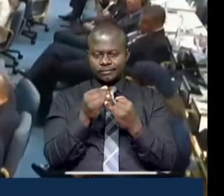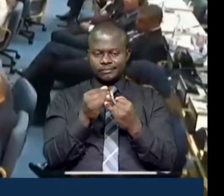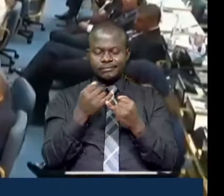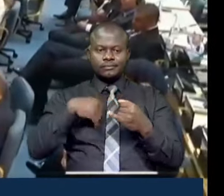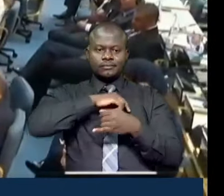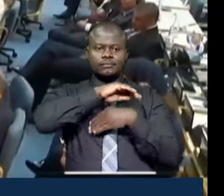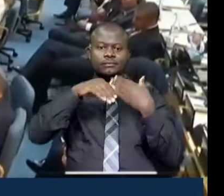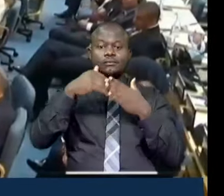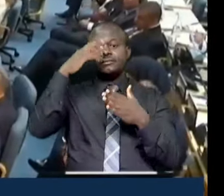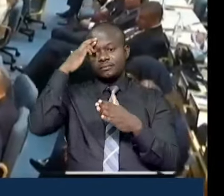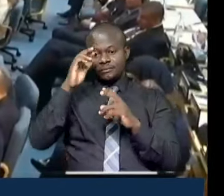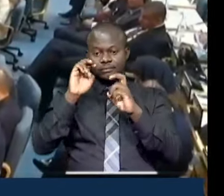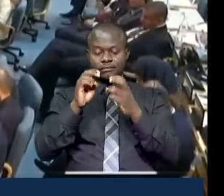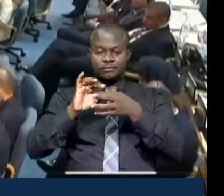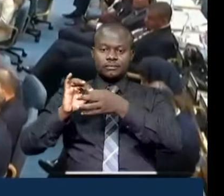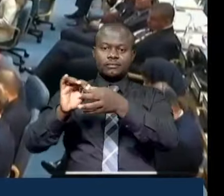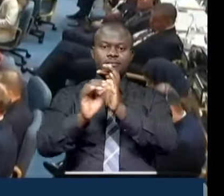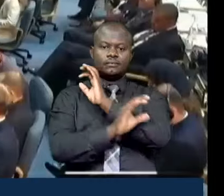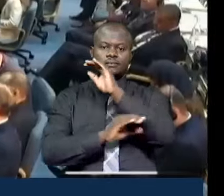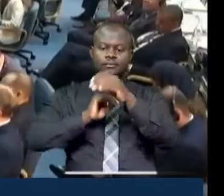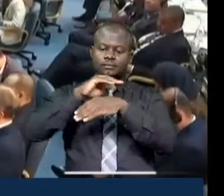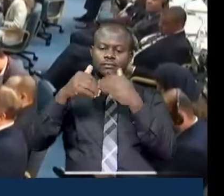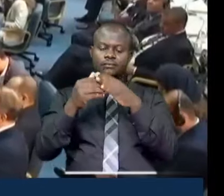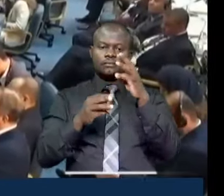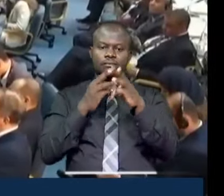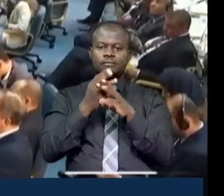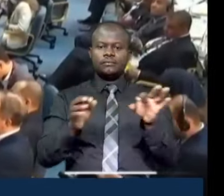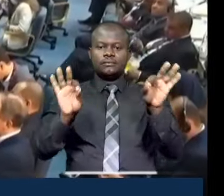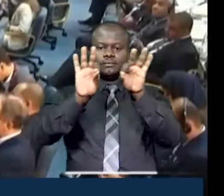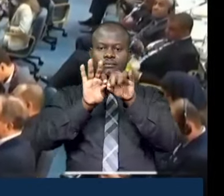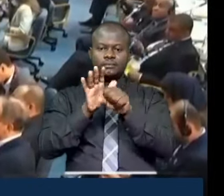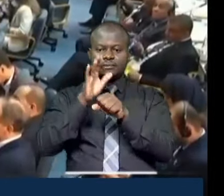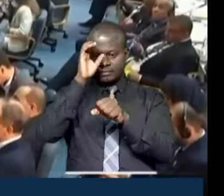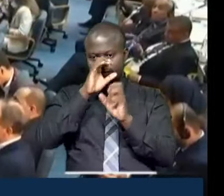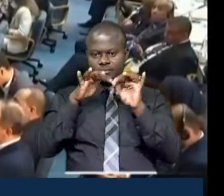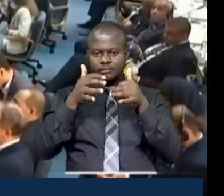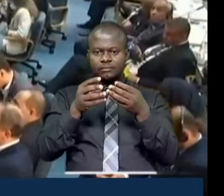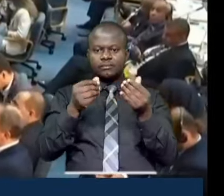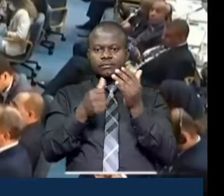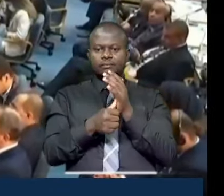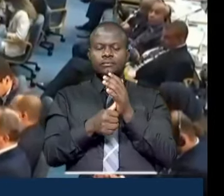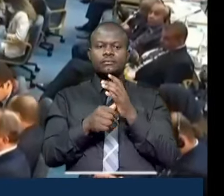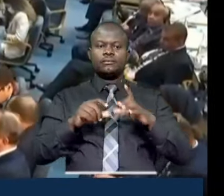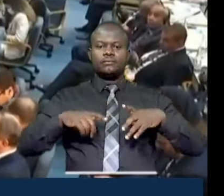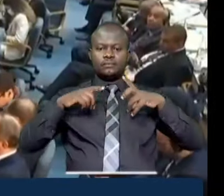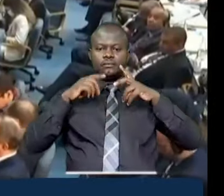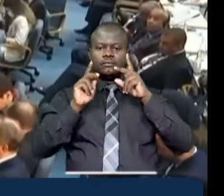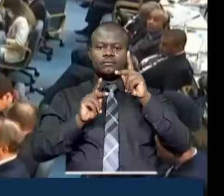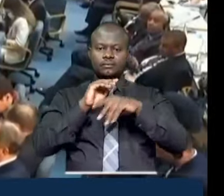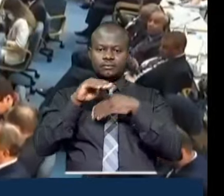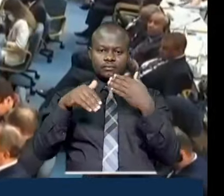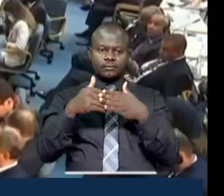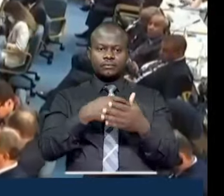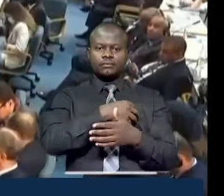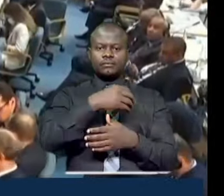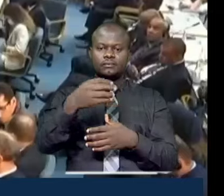Twese bitwibutsa ko ubufatanye bw'ibihugu ku isi ari ingenzi mu gushaka umuti w'ibibazo by'imibereho y'abaturage